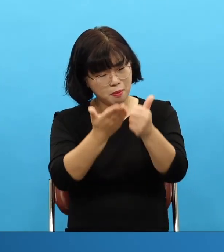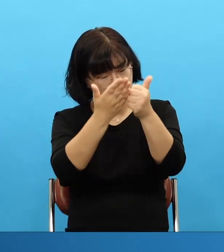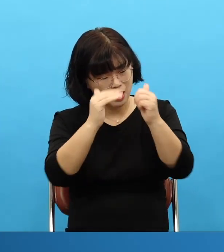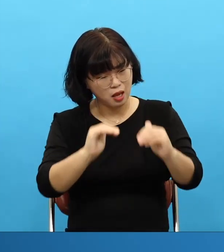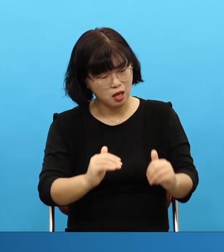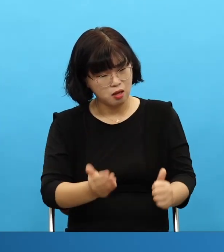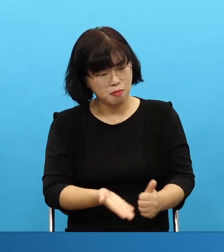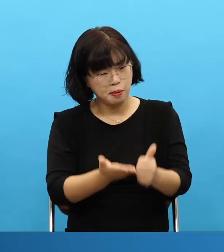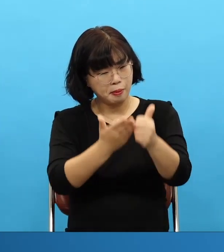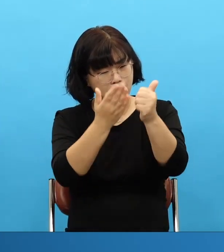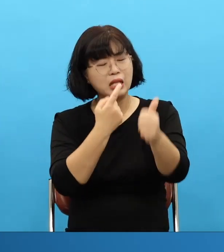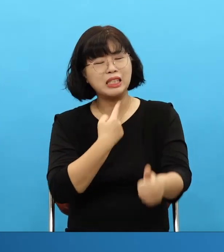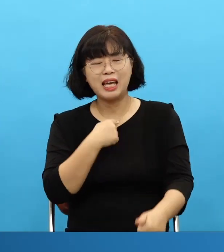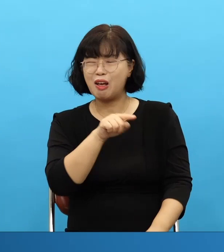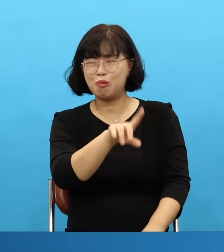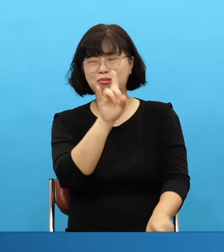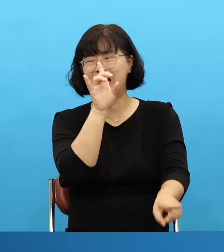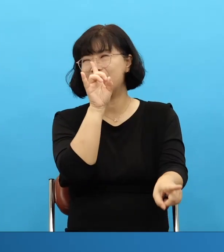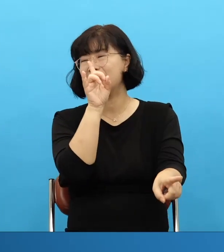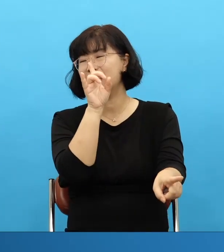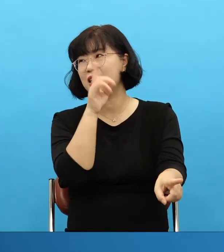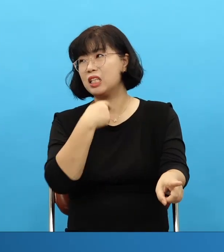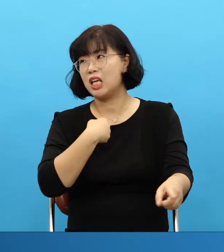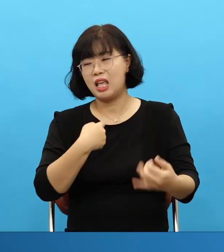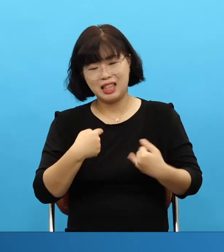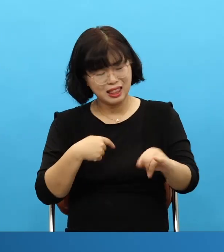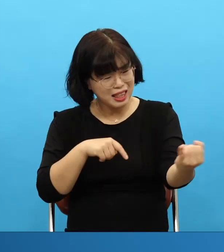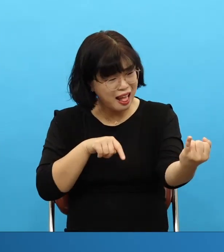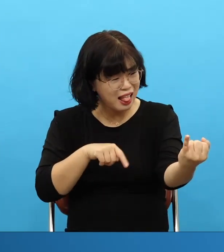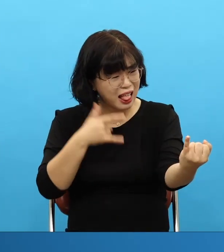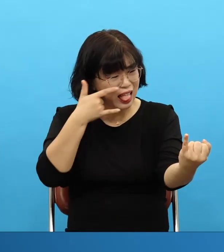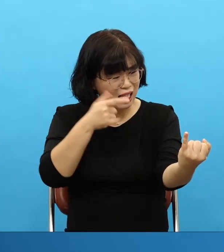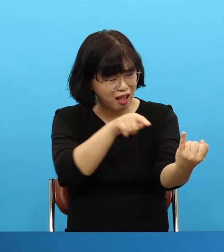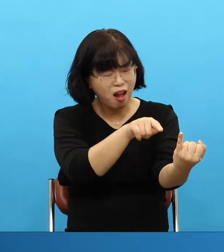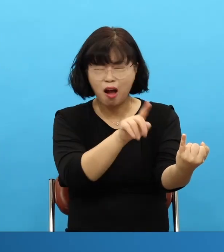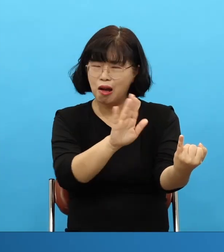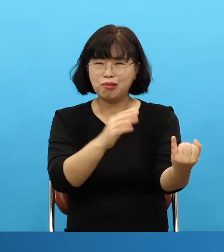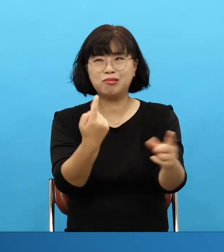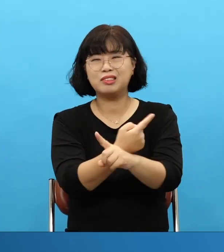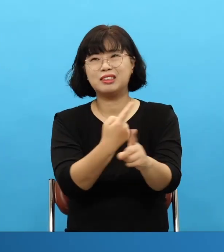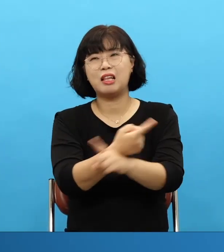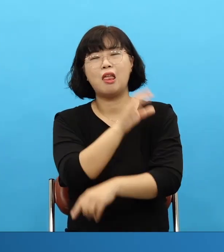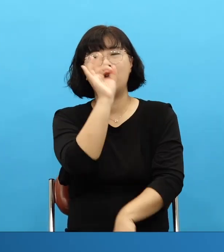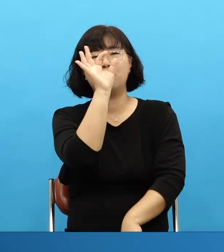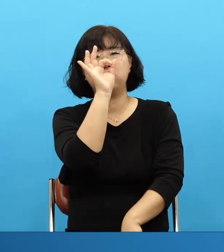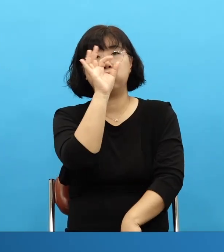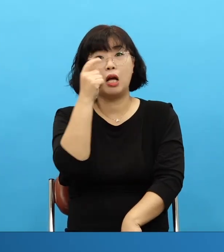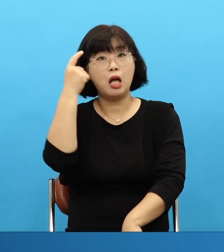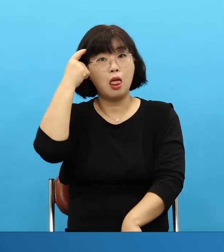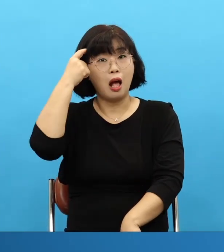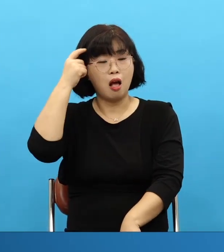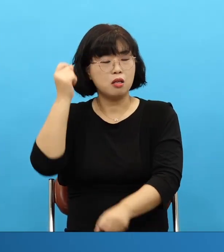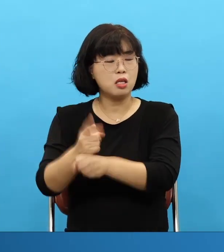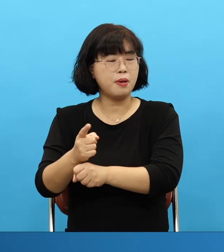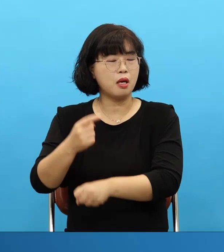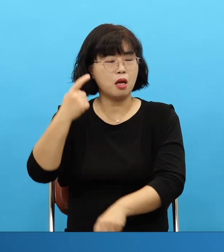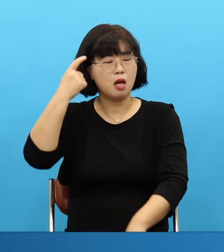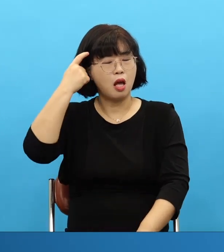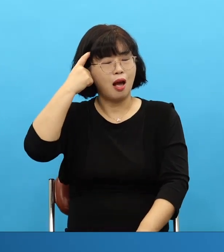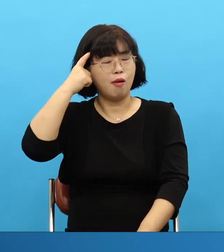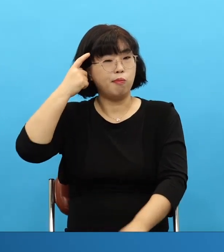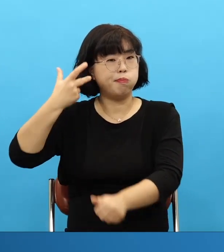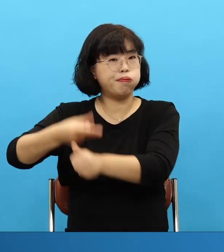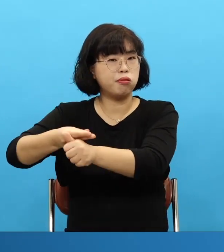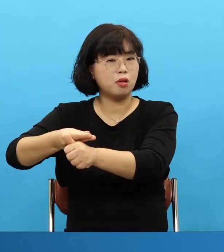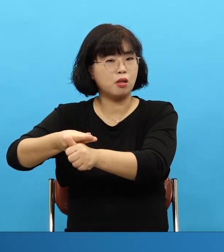their prejudice, 걔 완전히 죽이는 거죠. and that just continued to destroy her. 그런데 이 앤설리반 선생이 아니라는 거죠. But her teacher, Anne Sullivan, said,